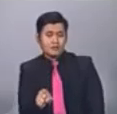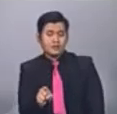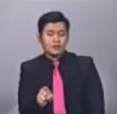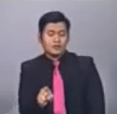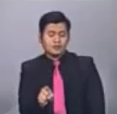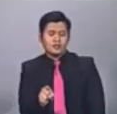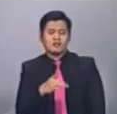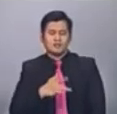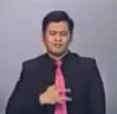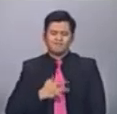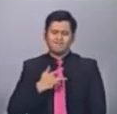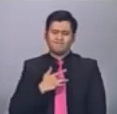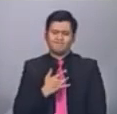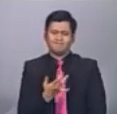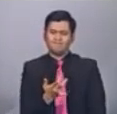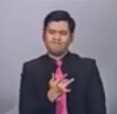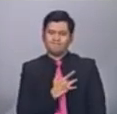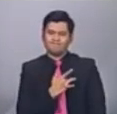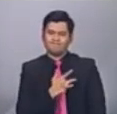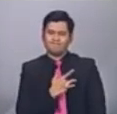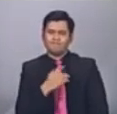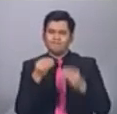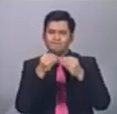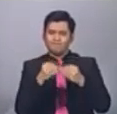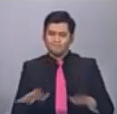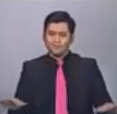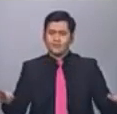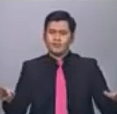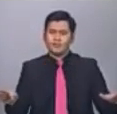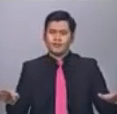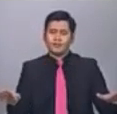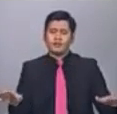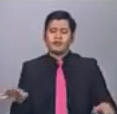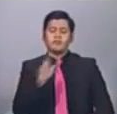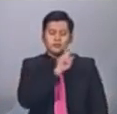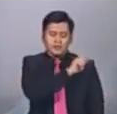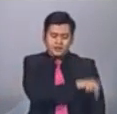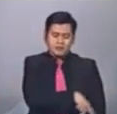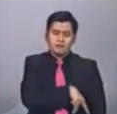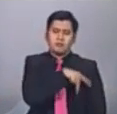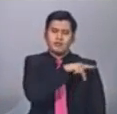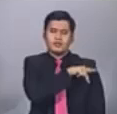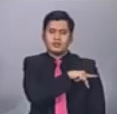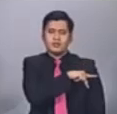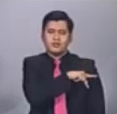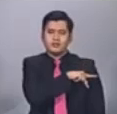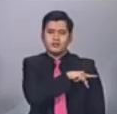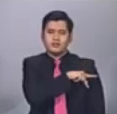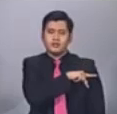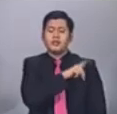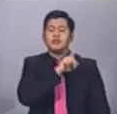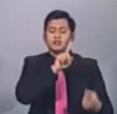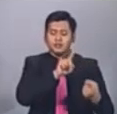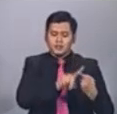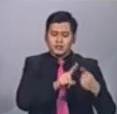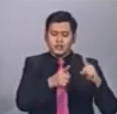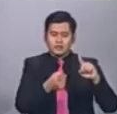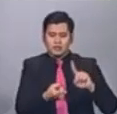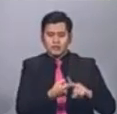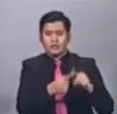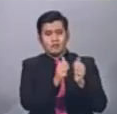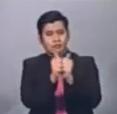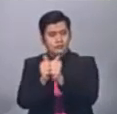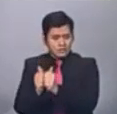satu kehilangan kepada RTM, tapi secara peribadilah sebagai seorang rakan